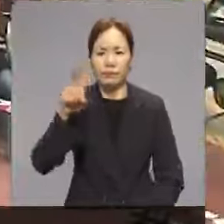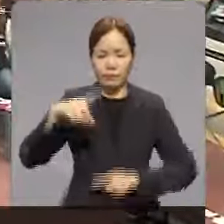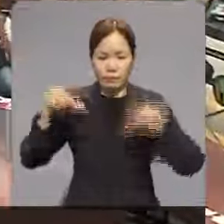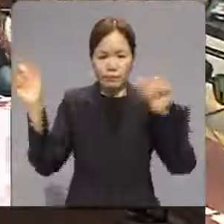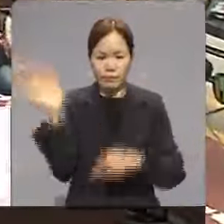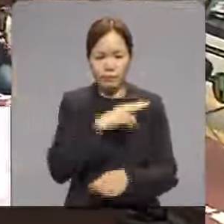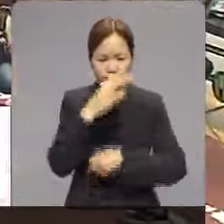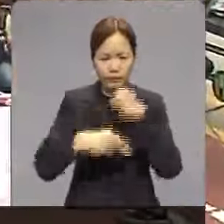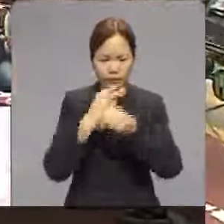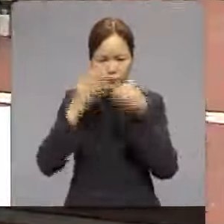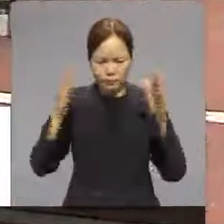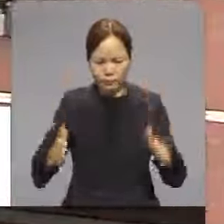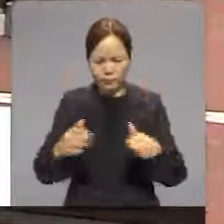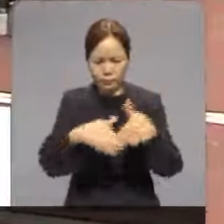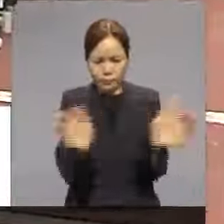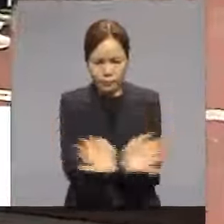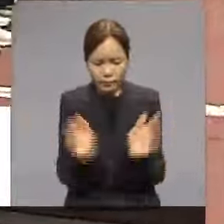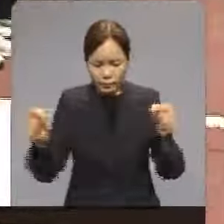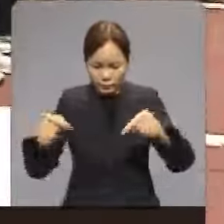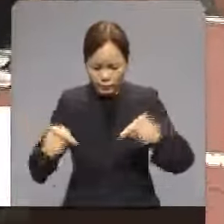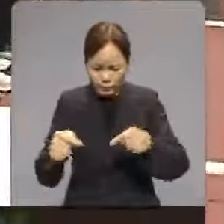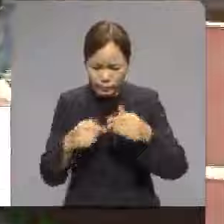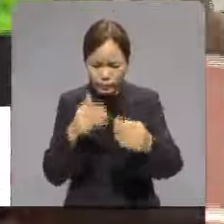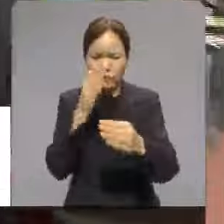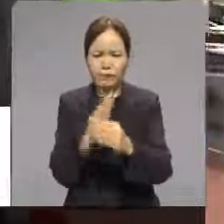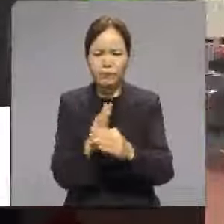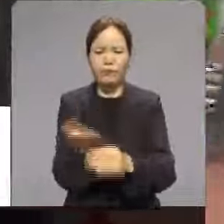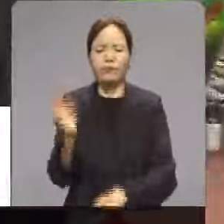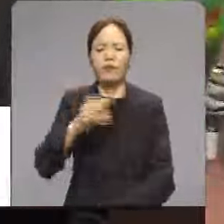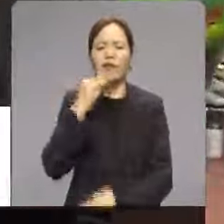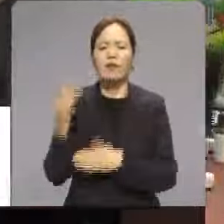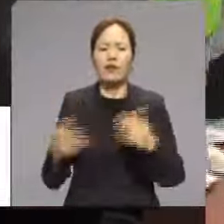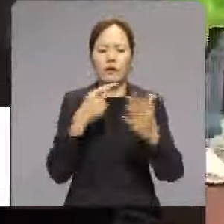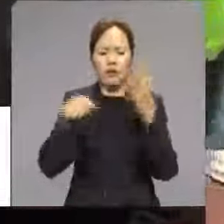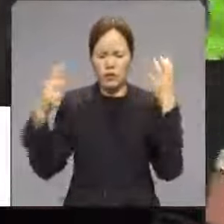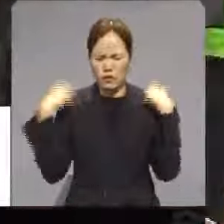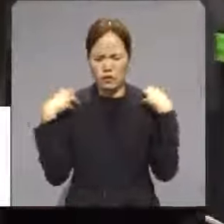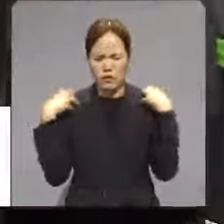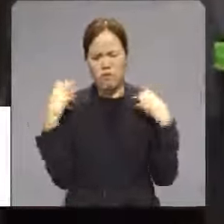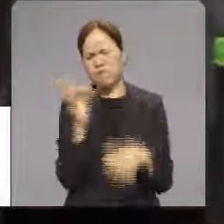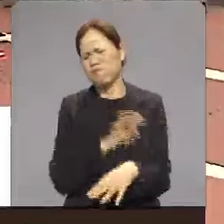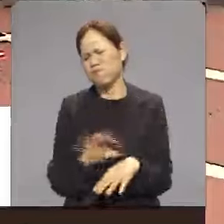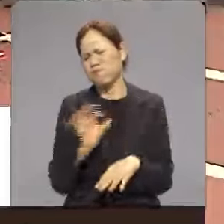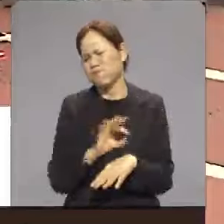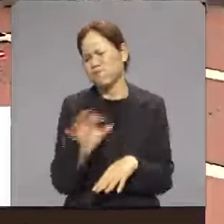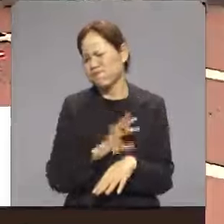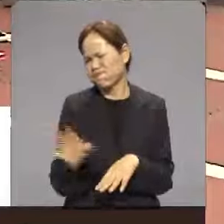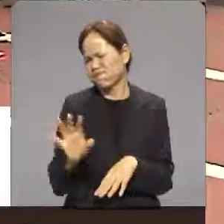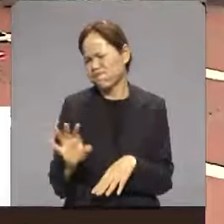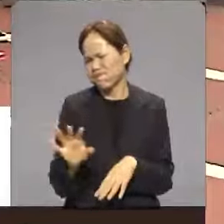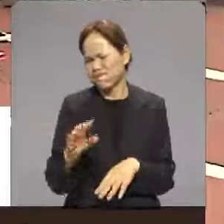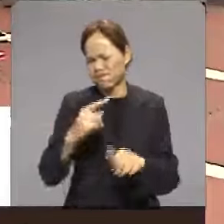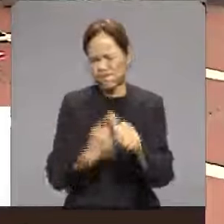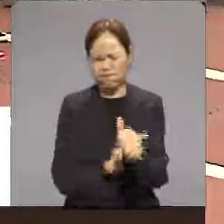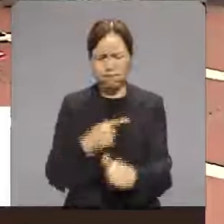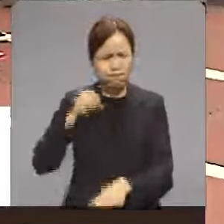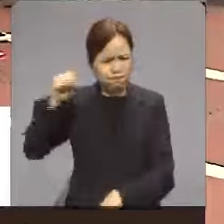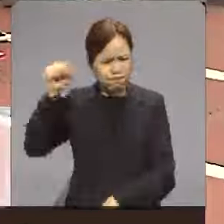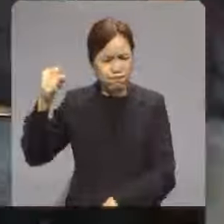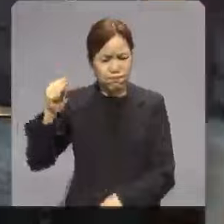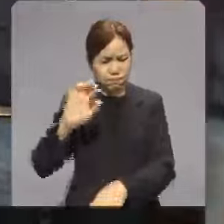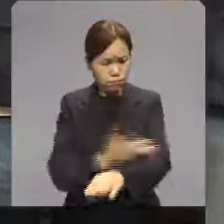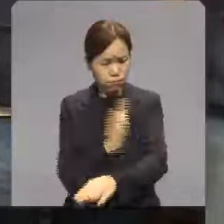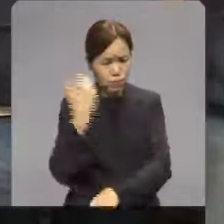2022년부터 2년여 동안 단체 교섭을 진행해왔지만 경기도 교육청이 무성의한 태도를 보여왔다며 파업 책임이